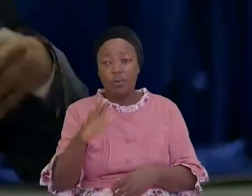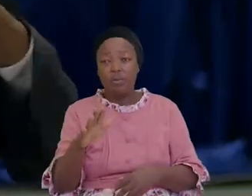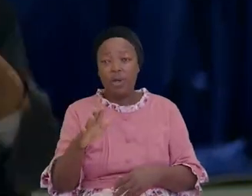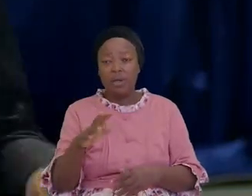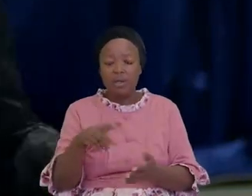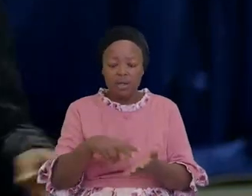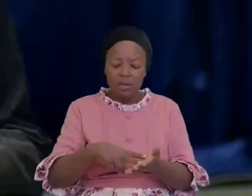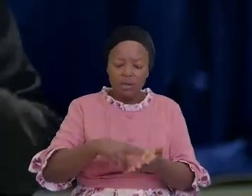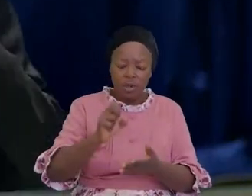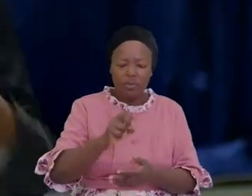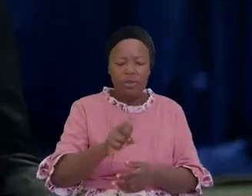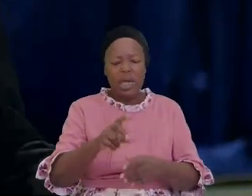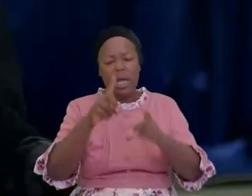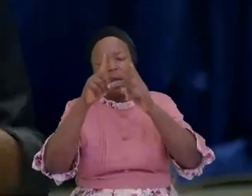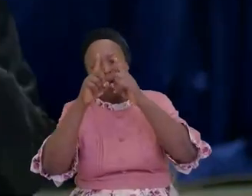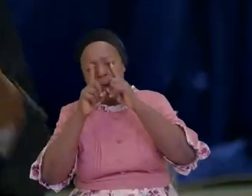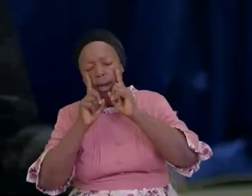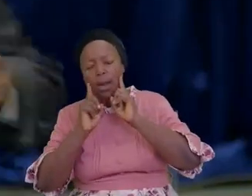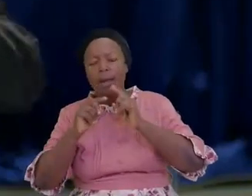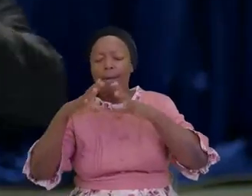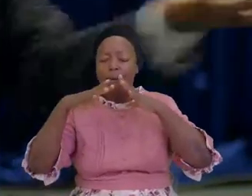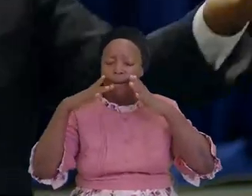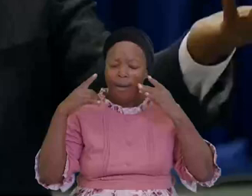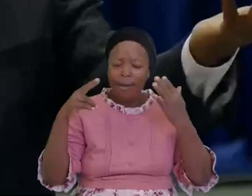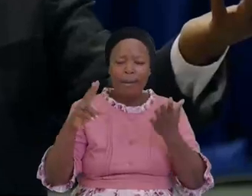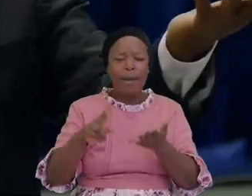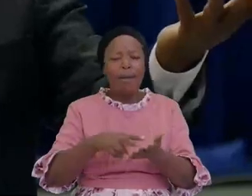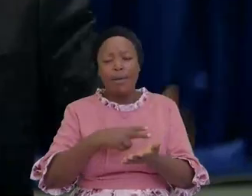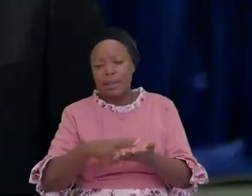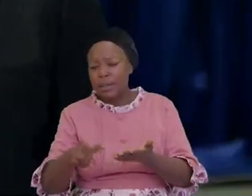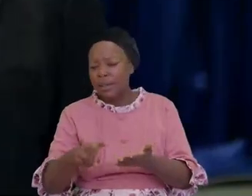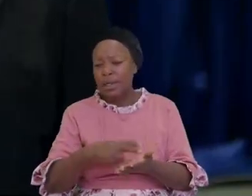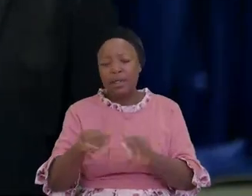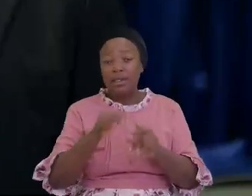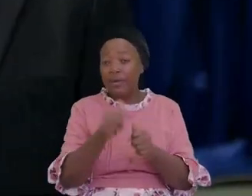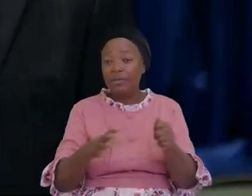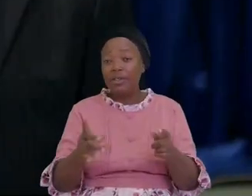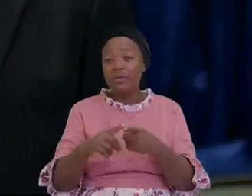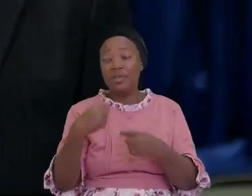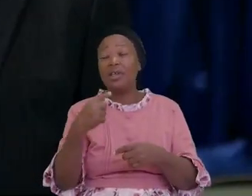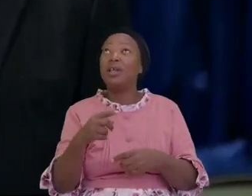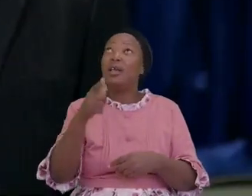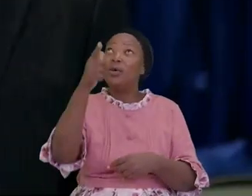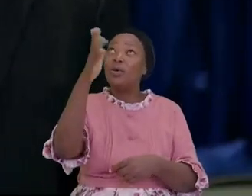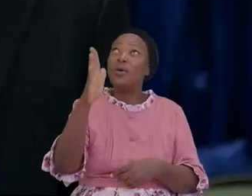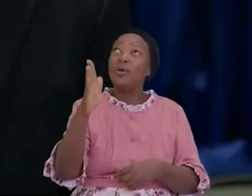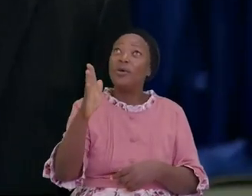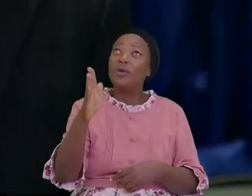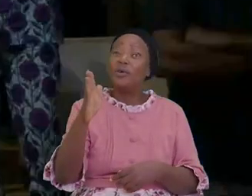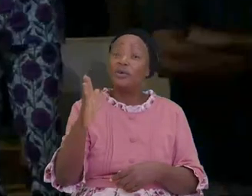cette dame a sauté, elle a pleuré, elle a crié, elle a ri, elle a dansé, elle a tout fait. Dieu